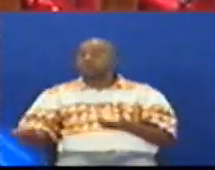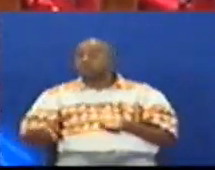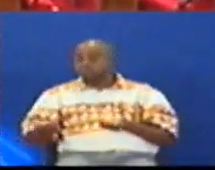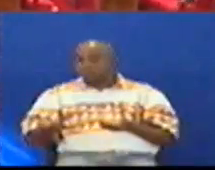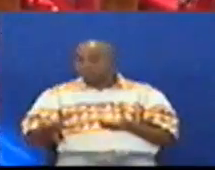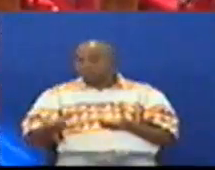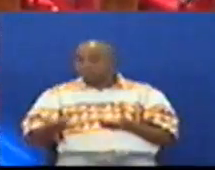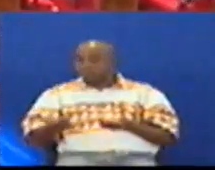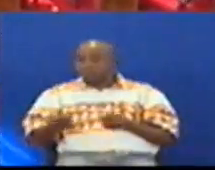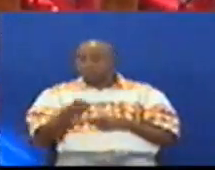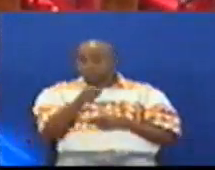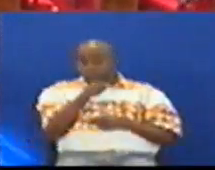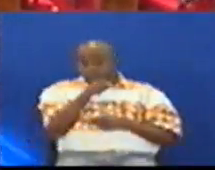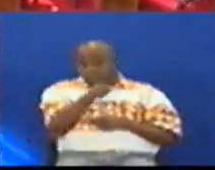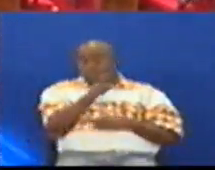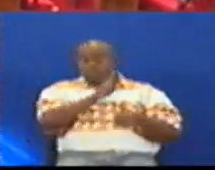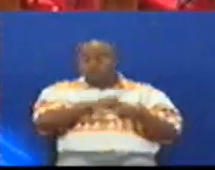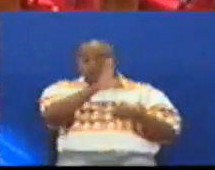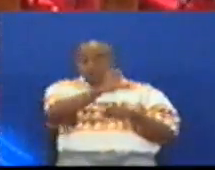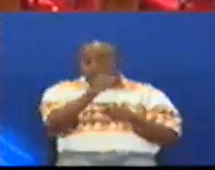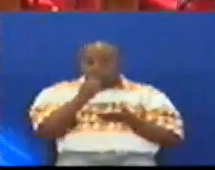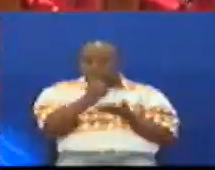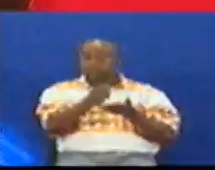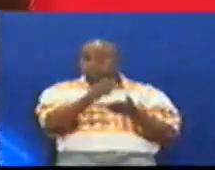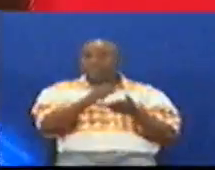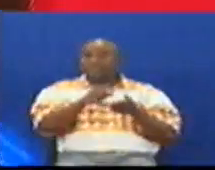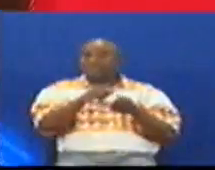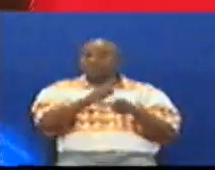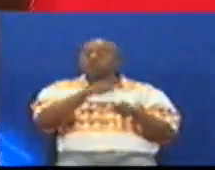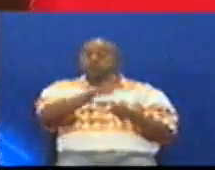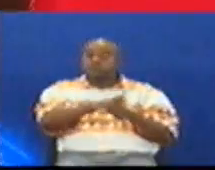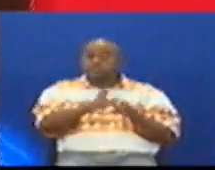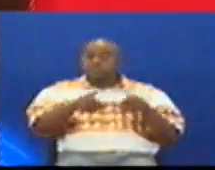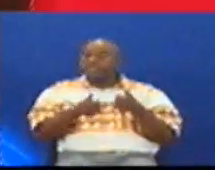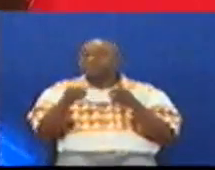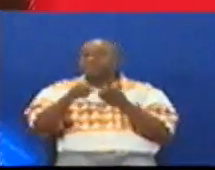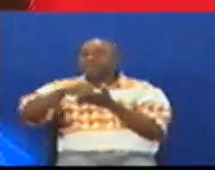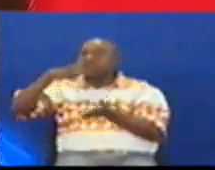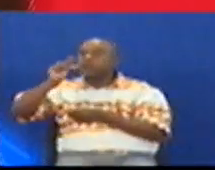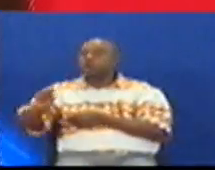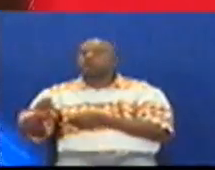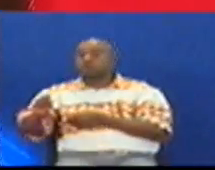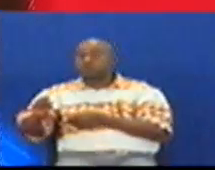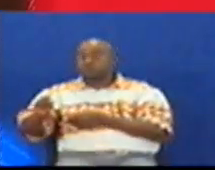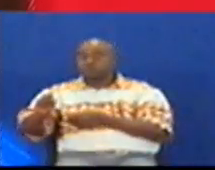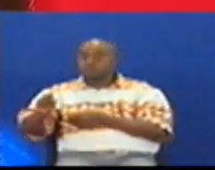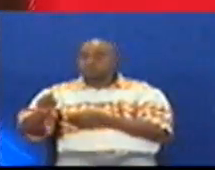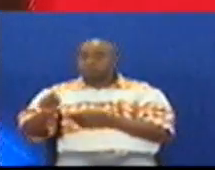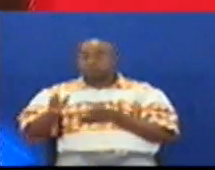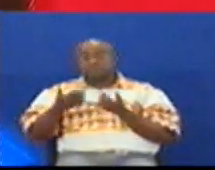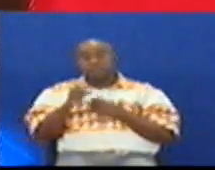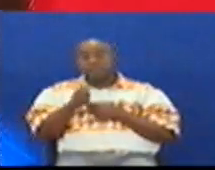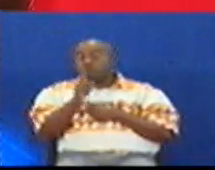Yani anachokiwekeza na muda wake ni kikubwa kuliko kile alicho ndo kipata mwisho wa siku. Kwa hiyo kuna shida, inaonekana kwamba bado